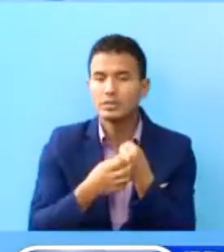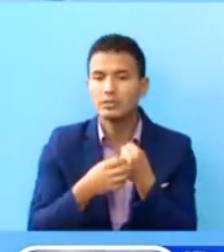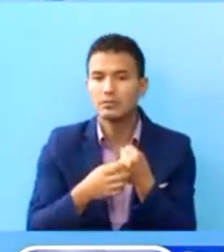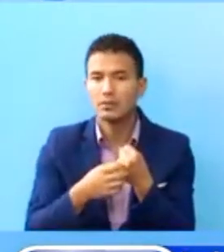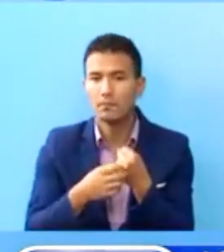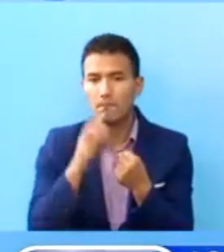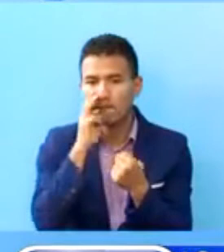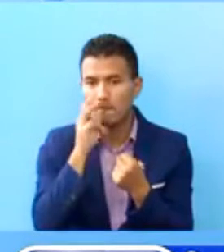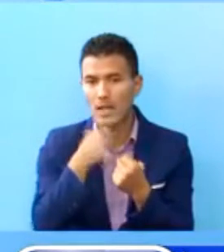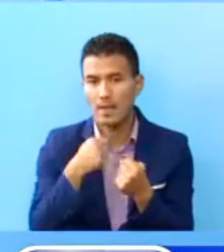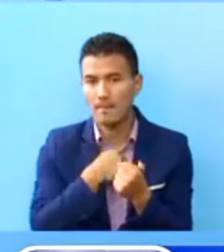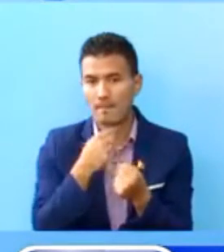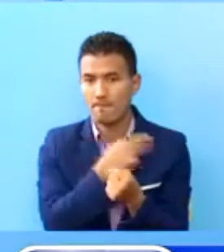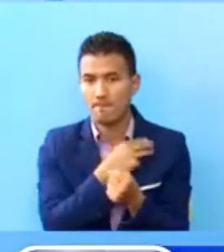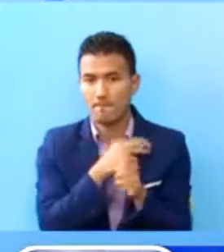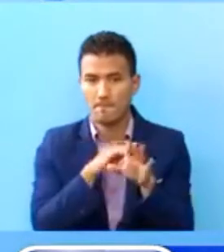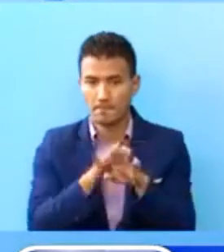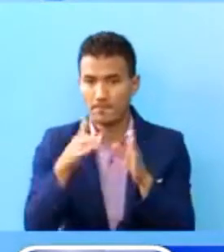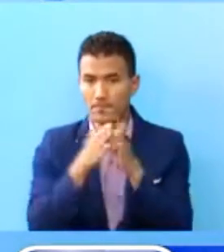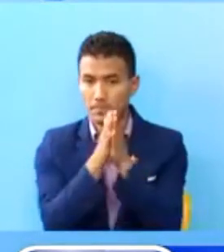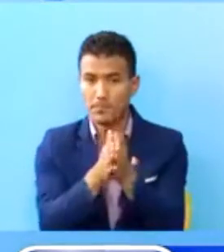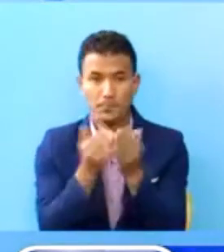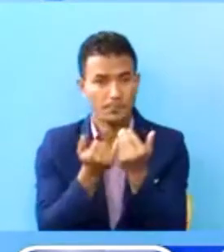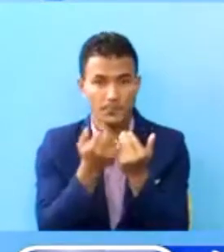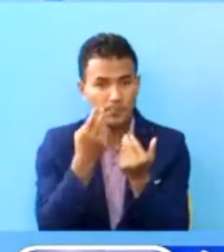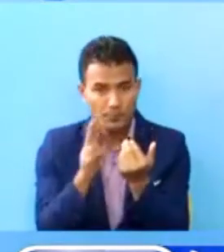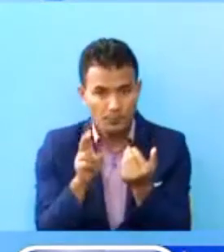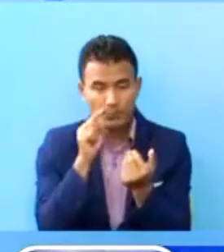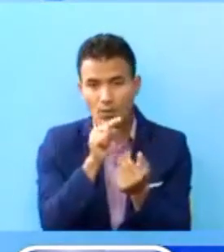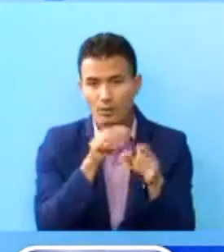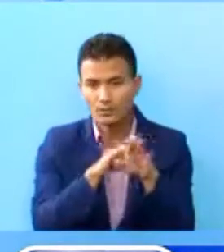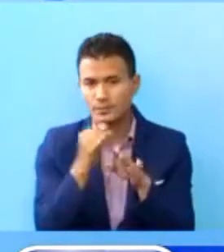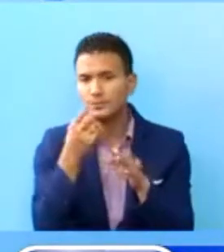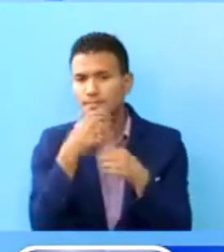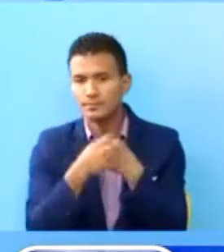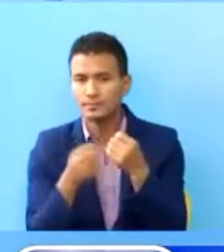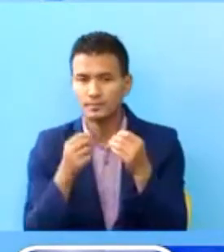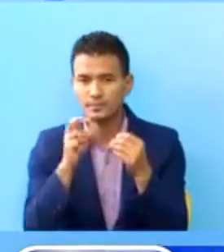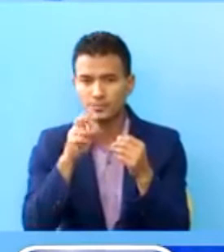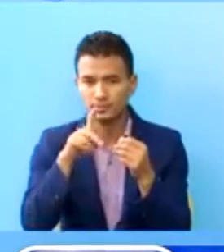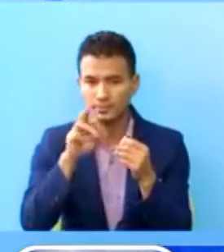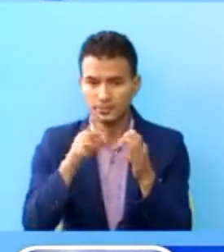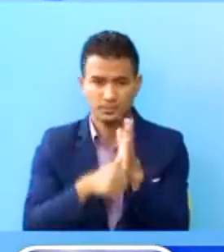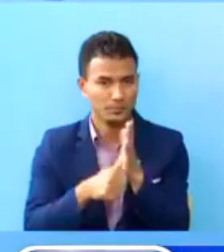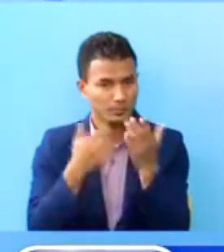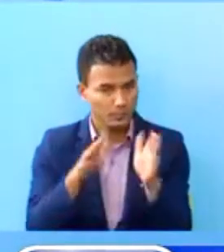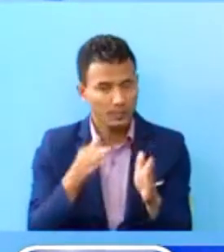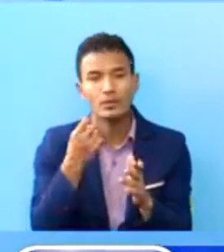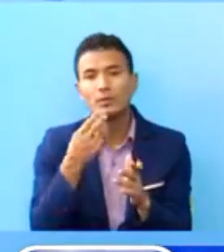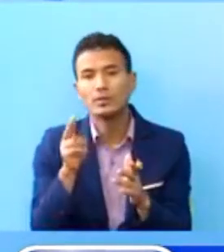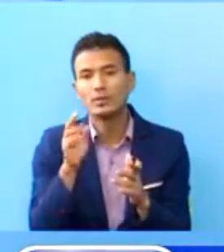हाम्रा IHR फोकल पोइन्टका हाम्रा साथीहरूलाई हामीले अनुरोध गऱ्यौँ र उहाँहरूले कति देशले चाहिँ गरेर पठाउनु भएको छ। त्यो